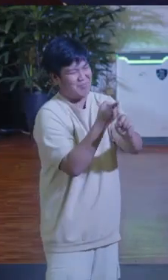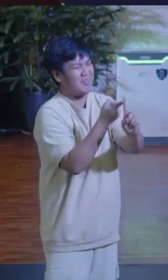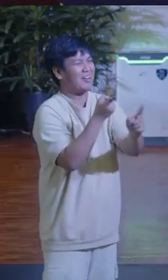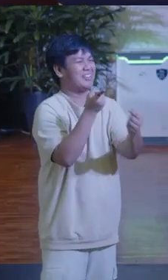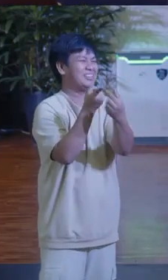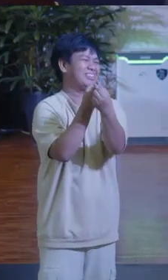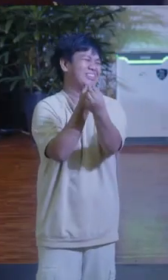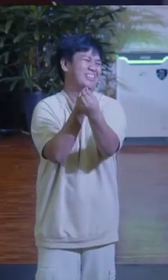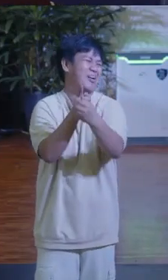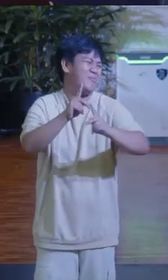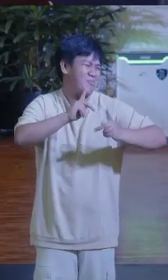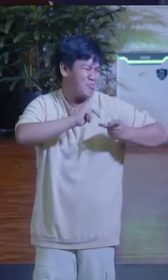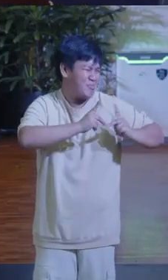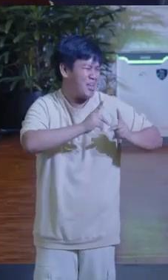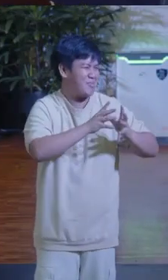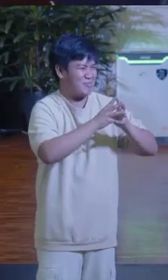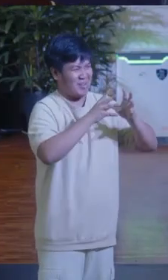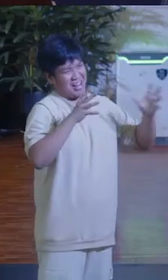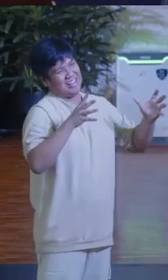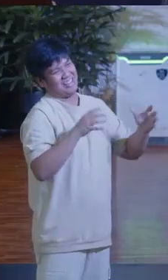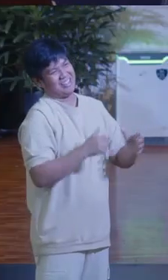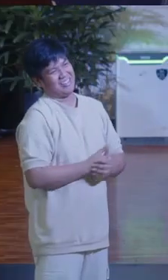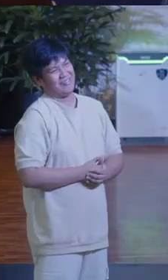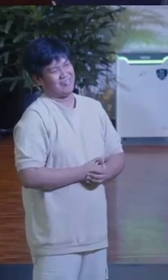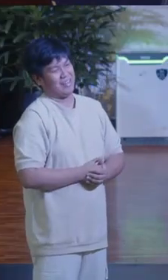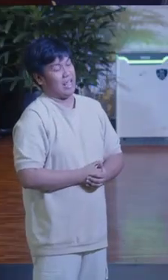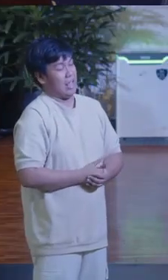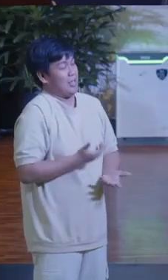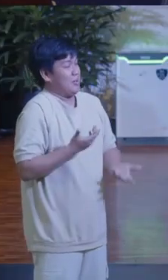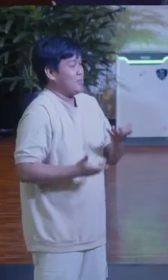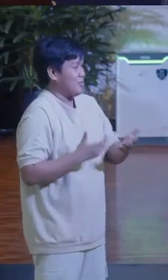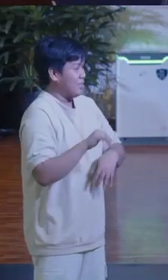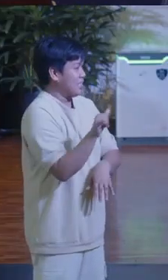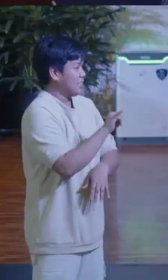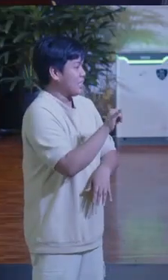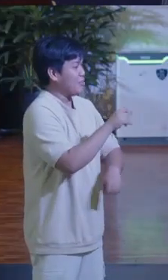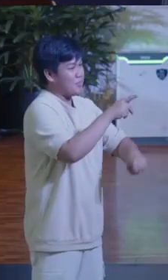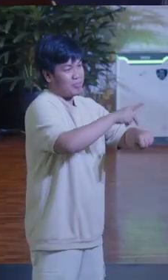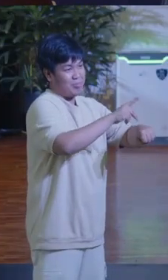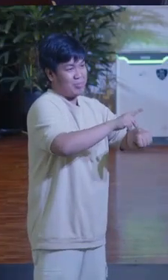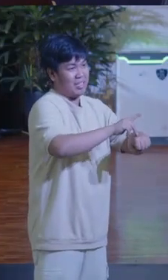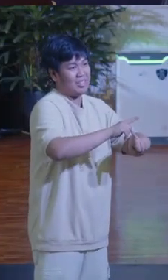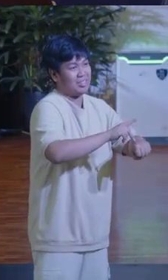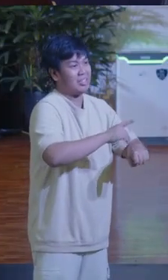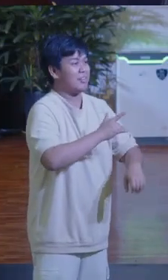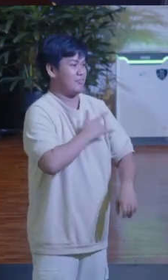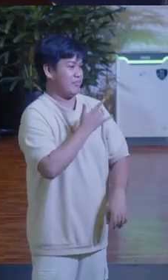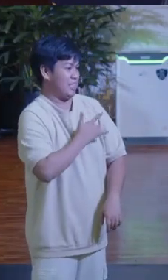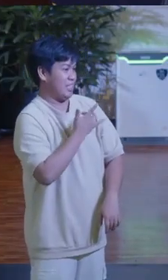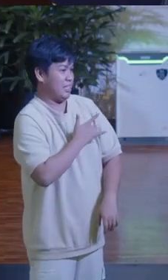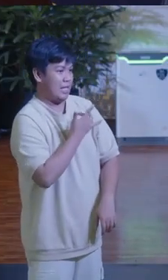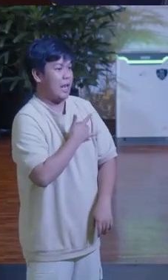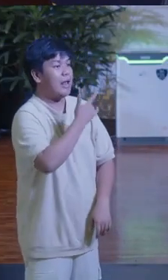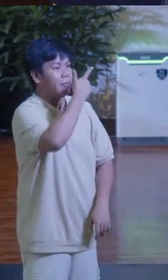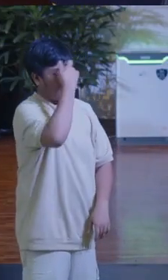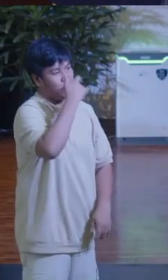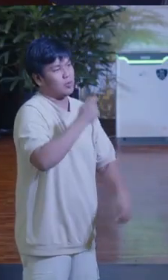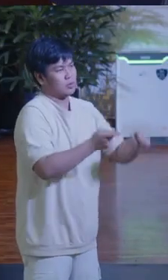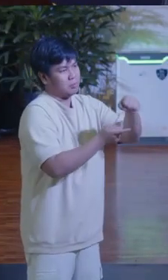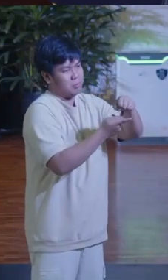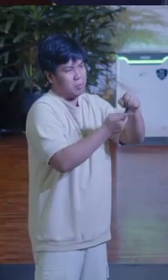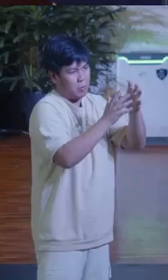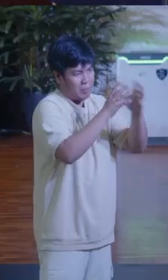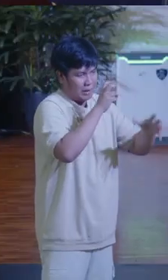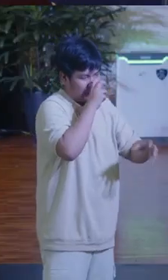pagi. Ganun po siguro ang naramdaman ni Pedro sa pagtutuwid ni Pablo.